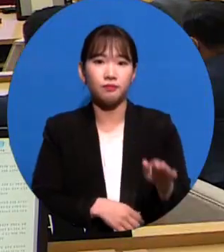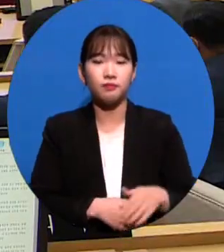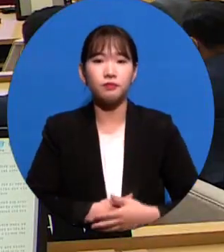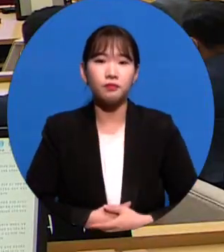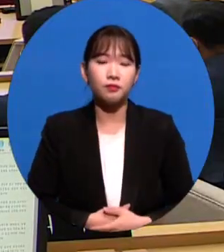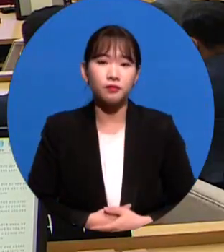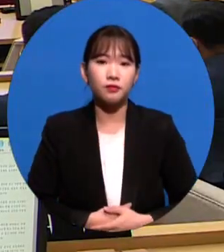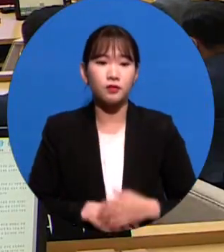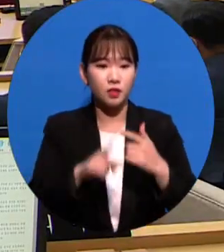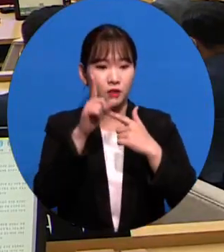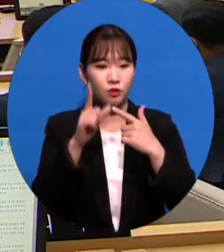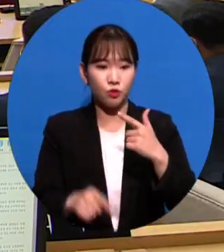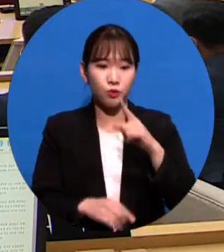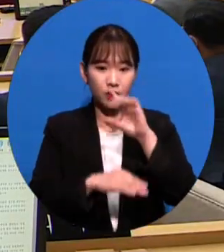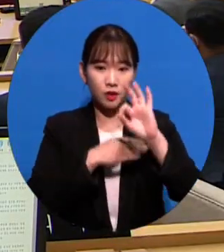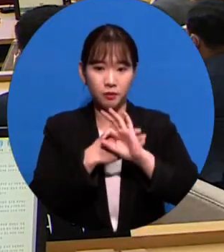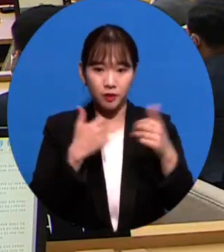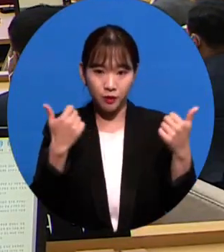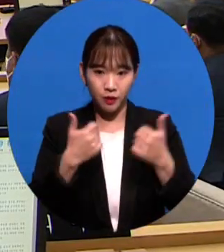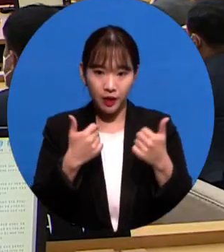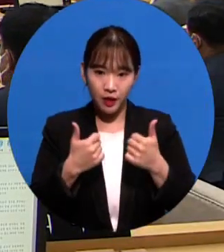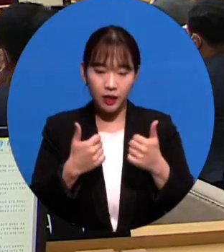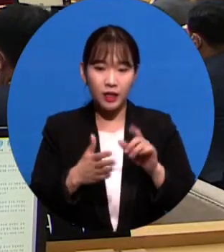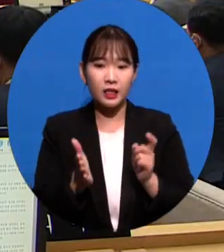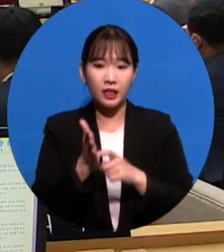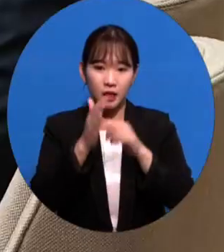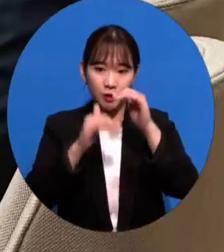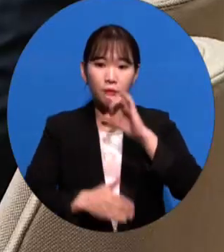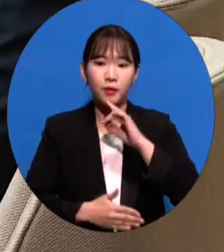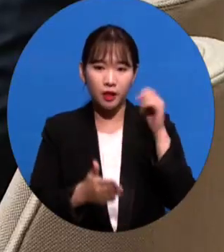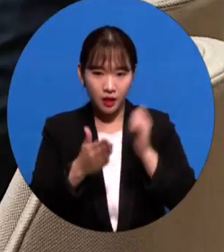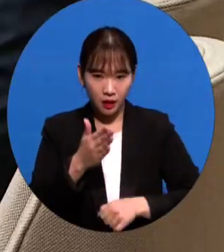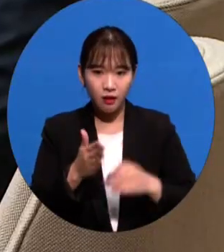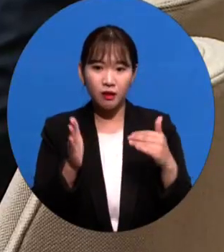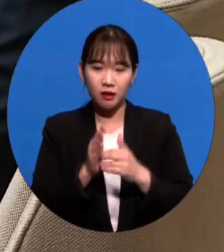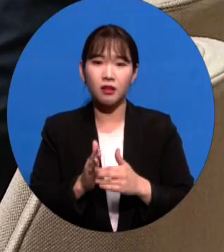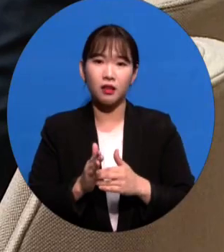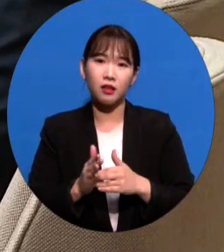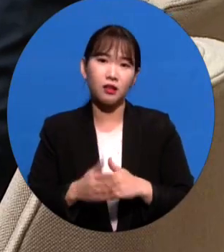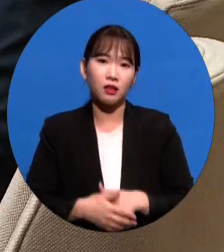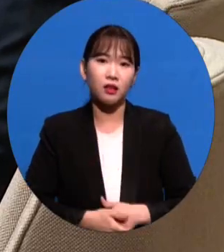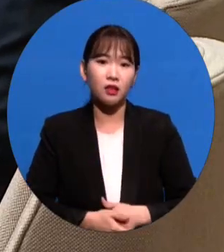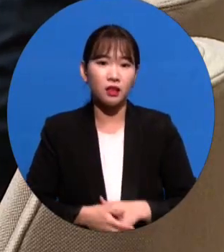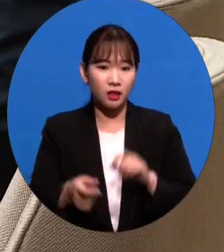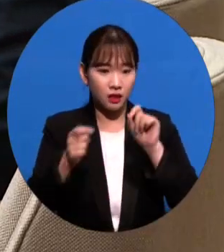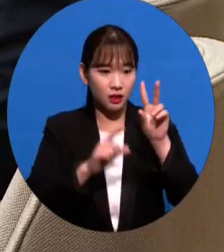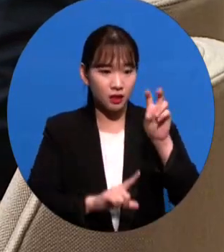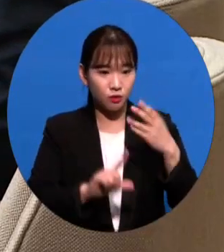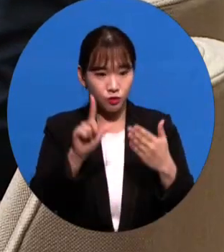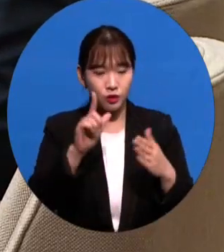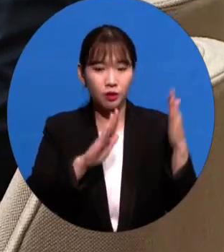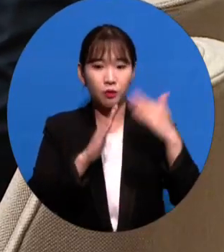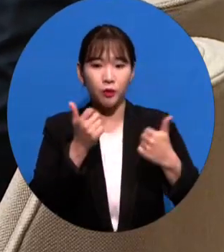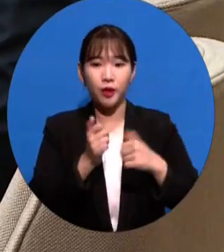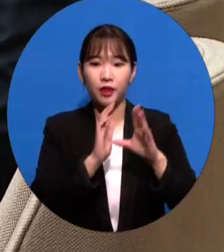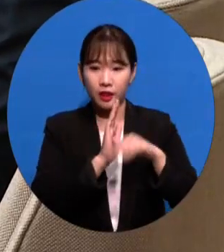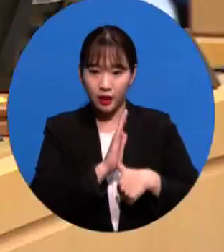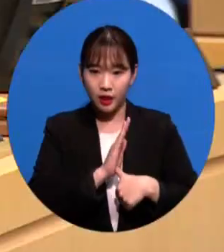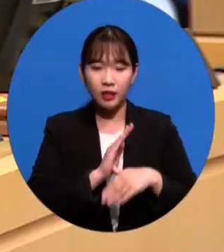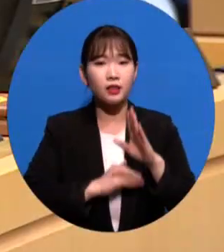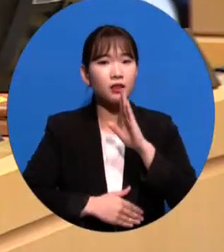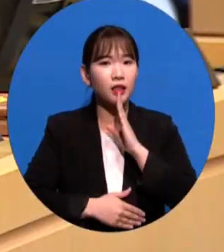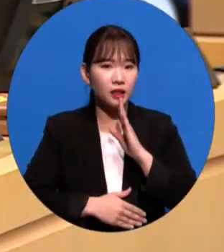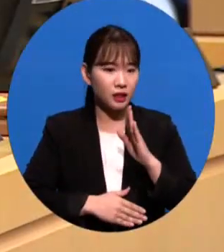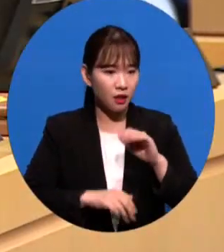6월 임시회가 긴급 안건만 처리할 것을 감안하면 오는 29일 본회의로